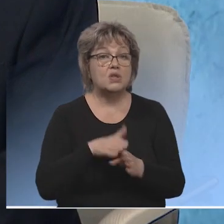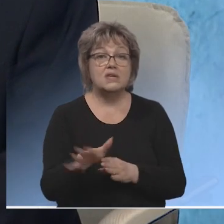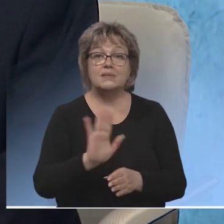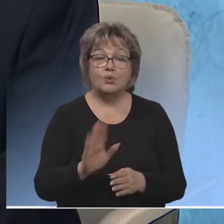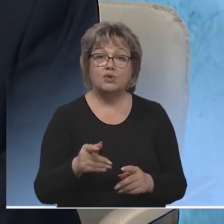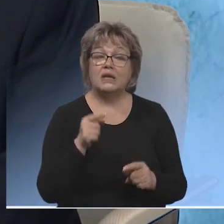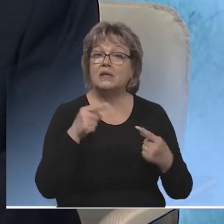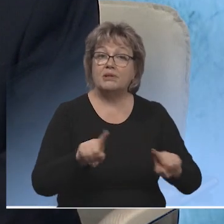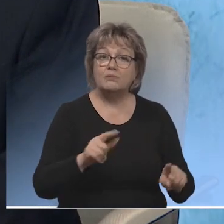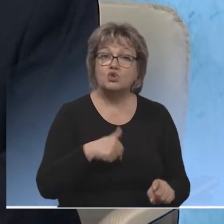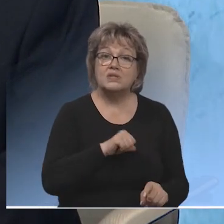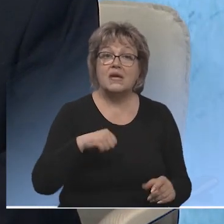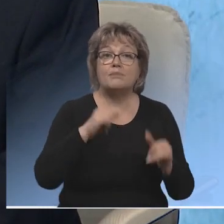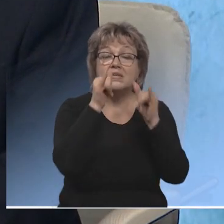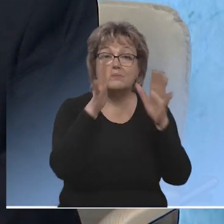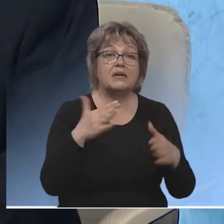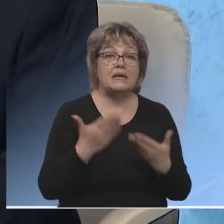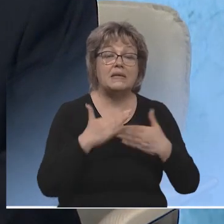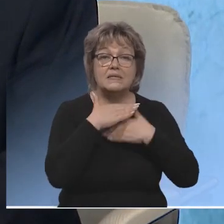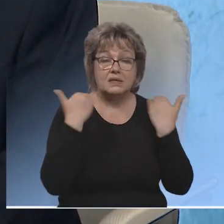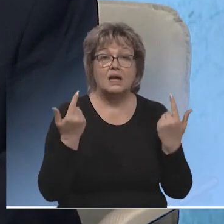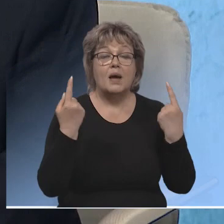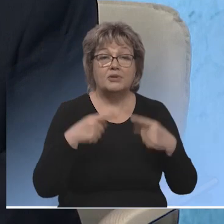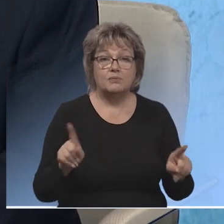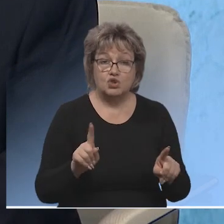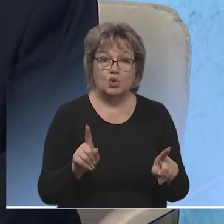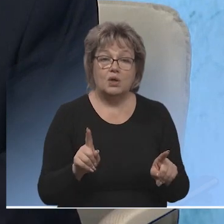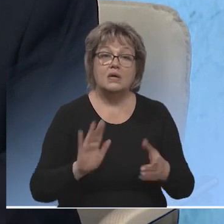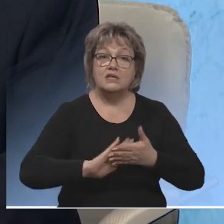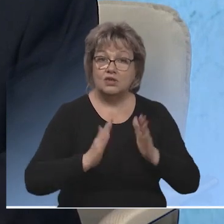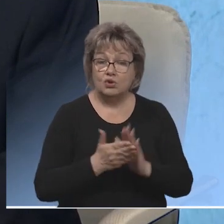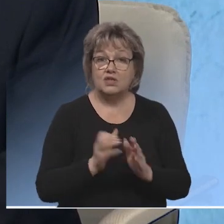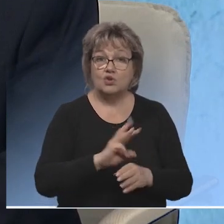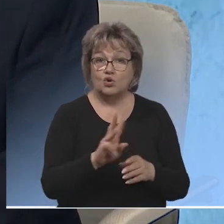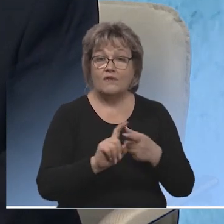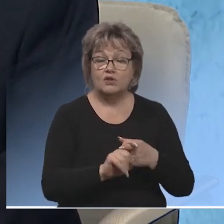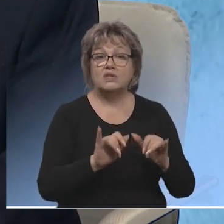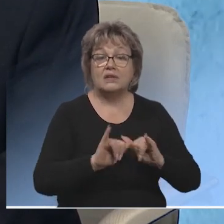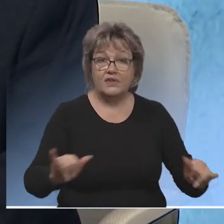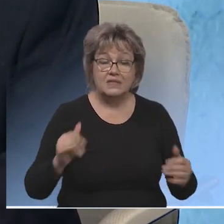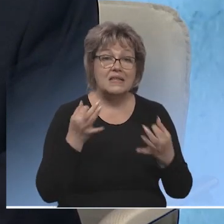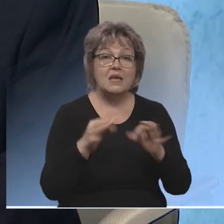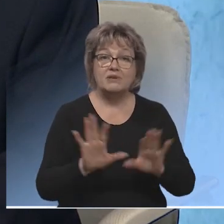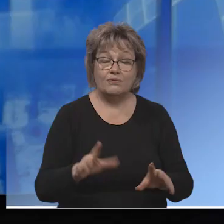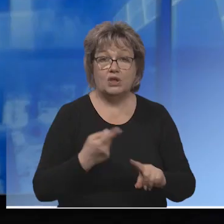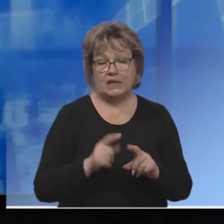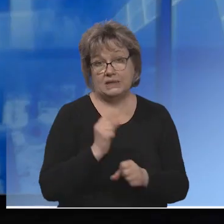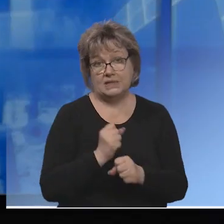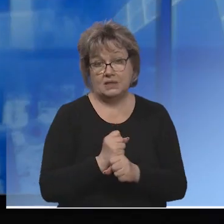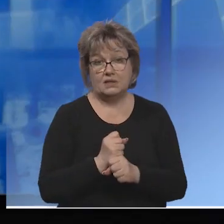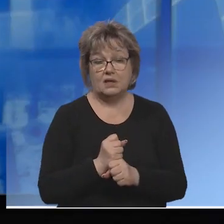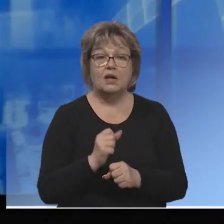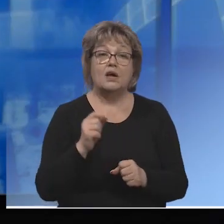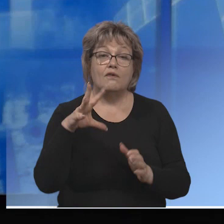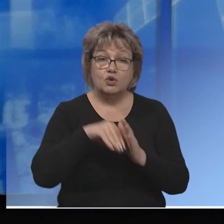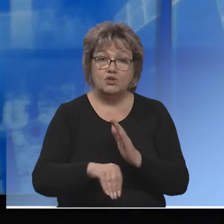не исполнили это не потому, что сами не смогли или не захотели, а потому что вот ситуация с коронавирусной инфекцией не позволила им это сделать. В том